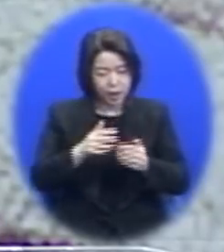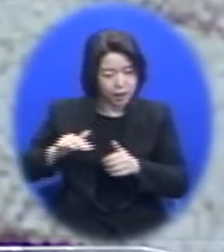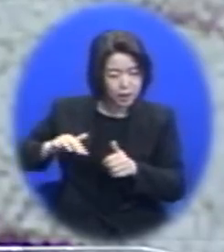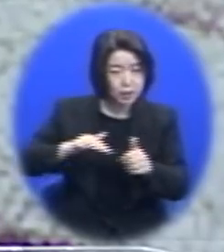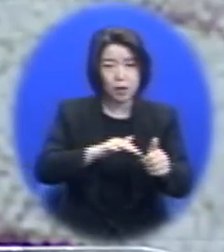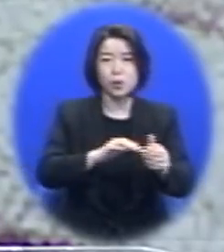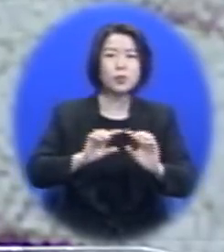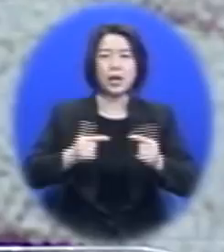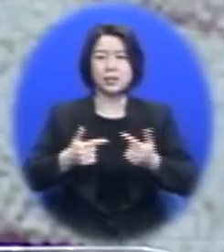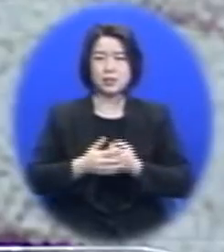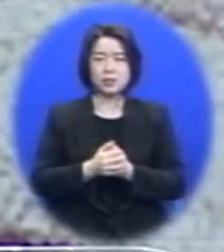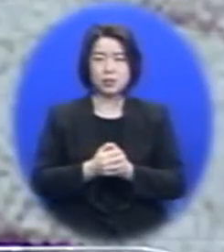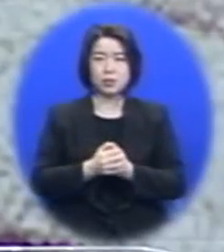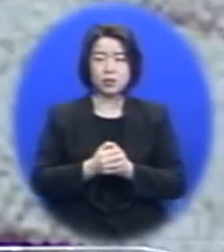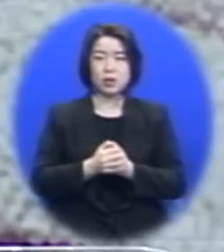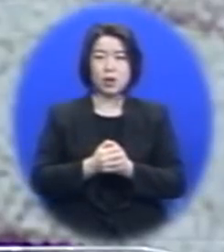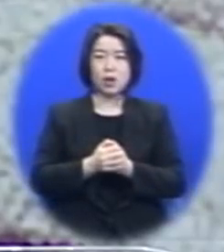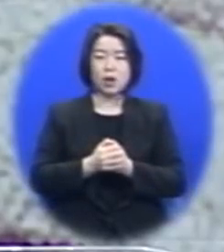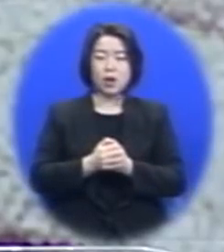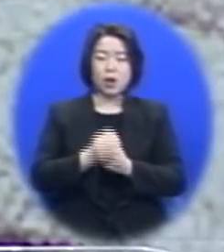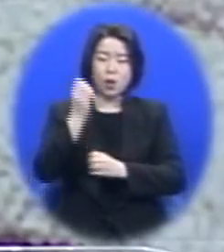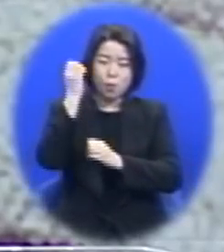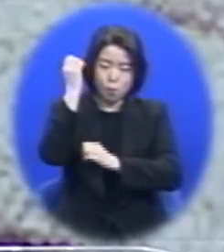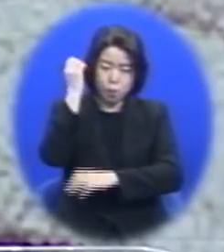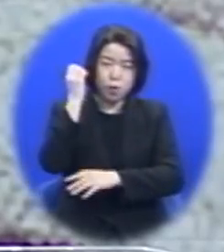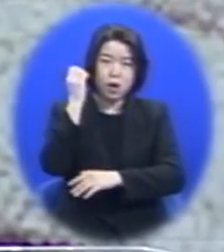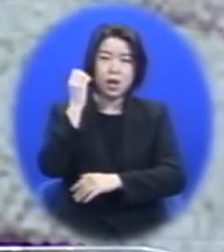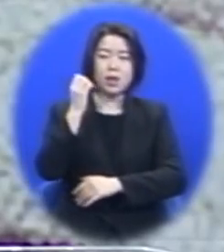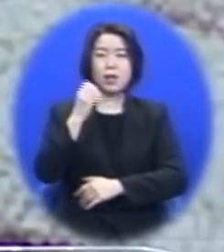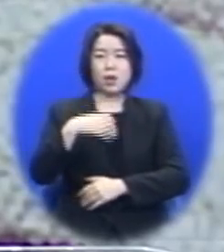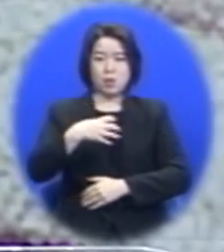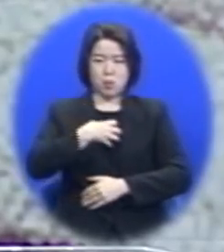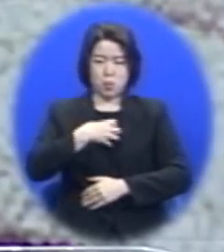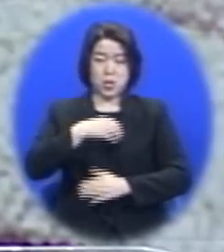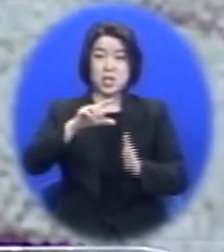워낙 오약 절대 절명의 위기 니까